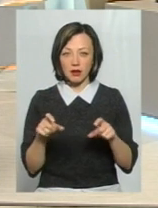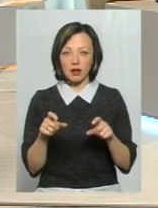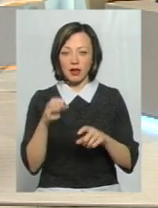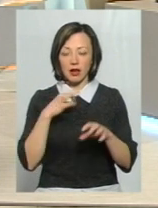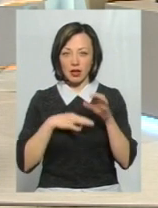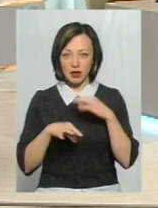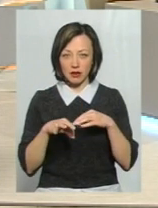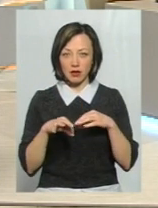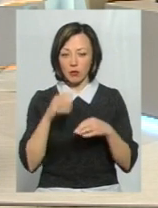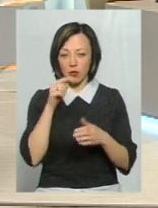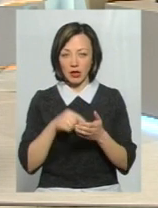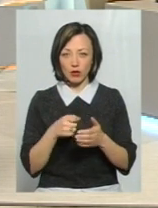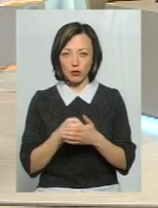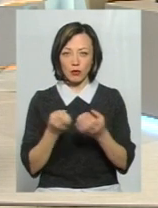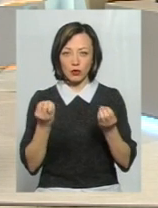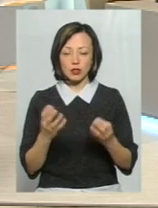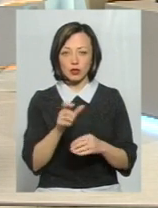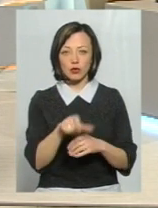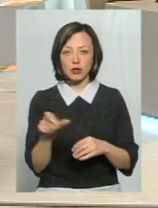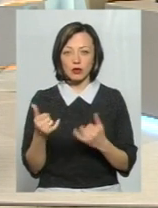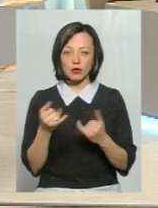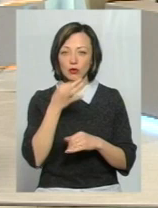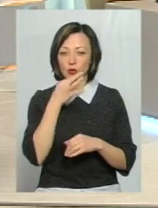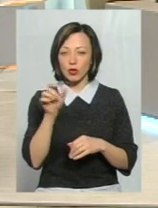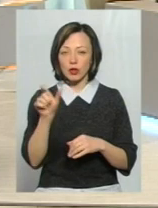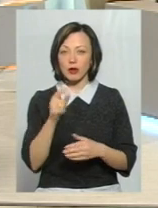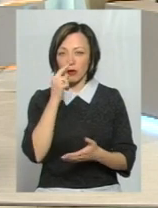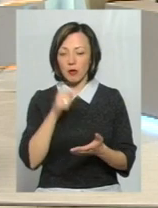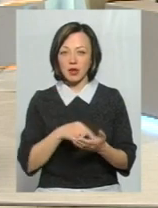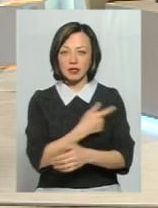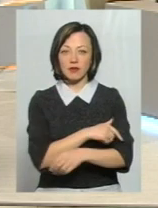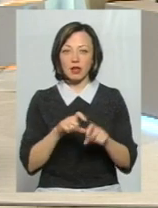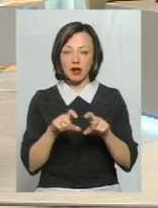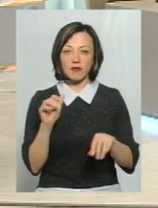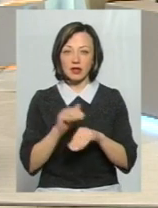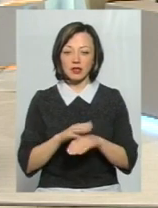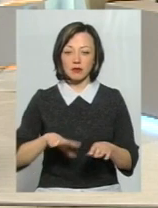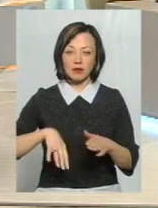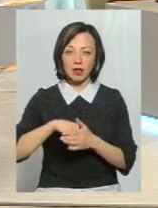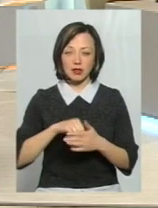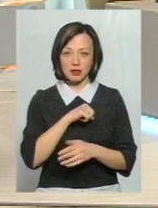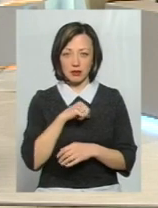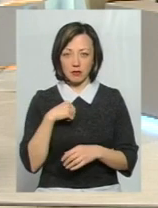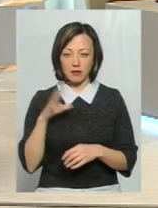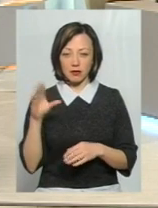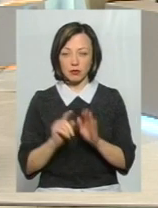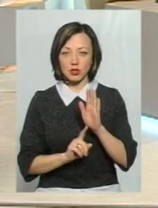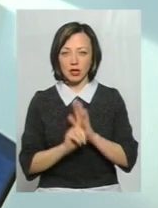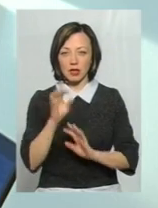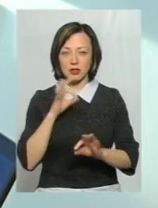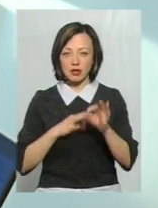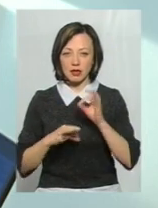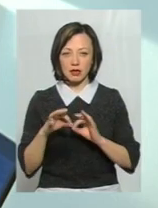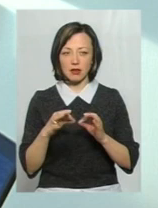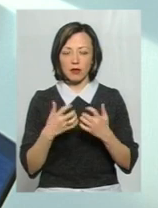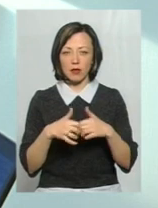попадають до простих людей. Ви скажіть, сьогодні будь-якій людині попасти в лікарню, вона фактично все платить за свої кошти. Починаючи з ліків,